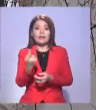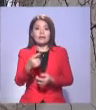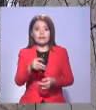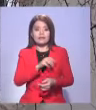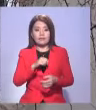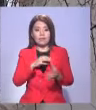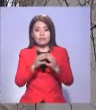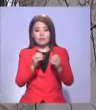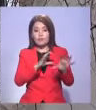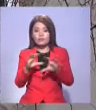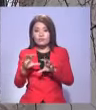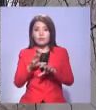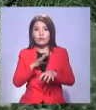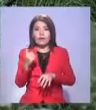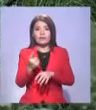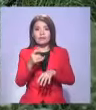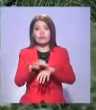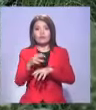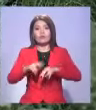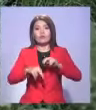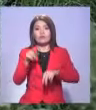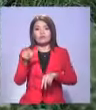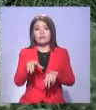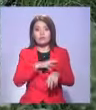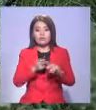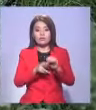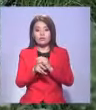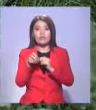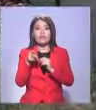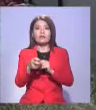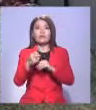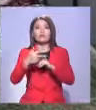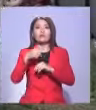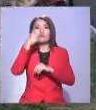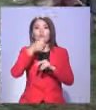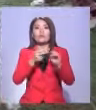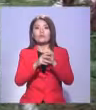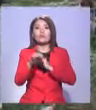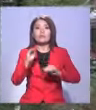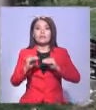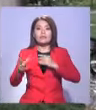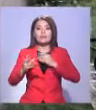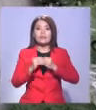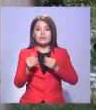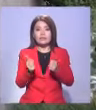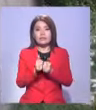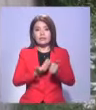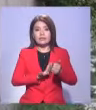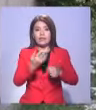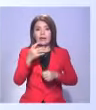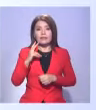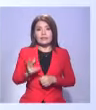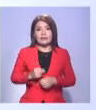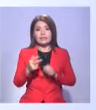екен. Қарапайым құрылысшы болған. Жолдасы 2016 жылы қайтыс болыпты. Ал болжам бойынша күдікті бірге тұрған азаматы екен. Қызы Айым